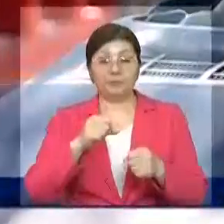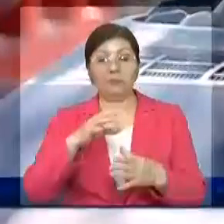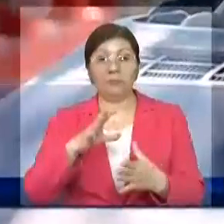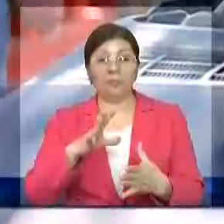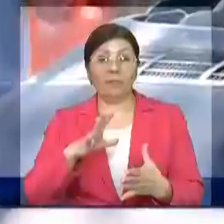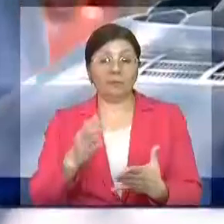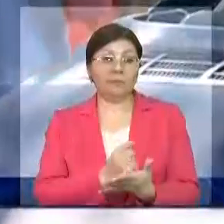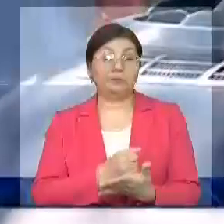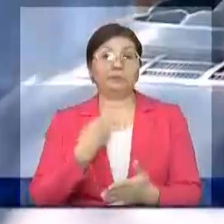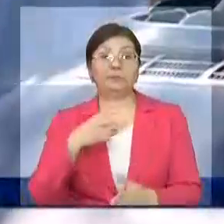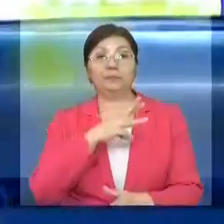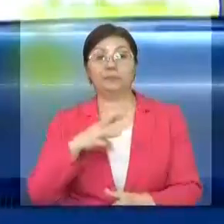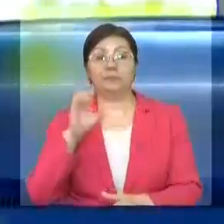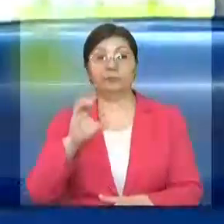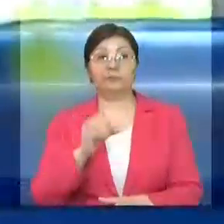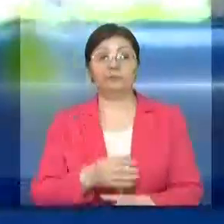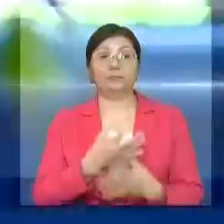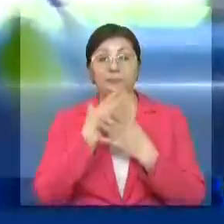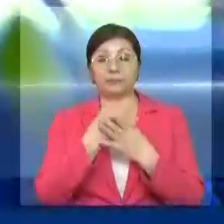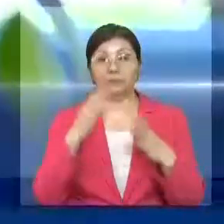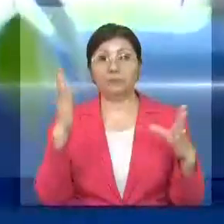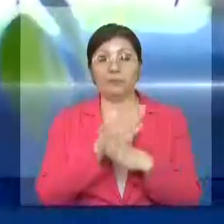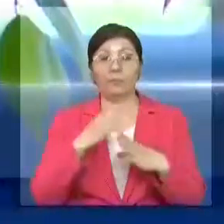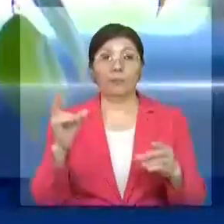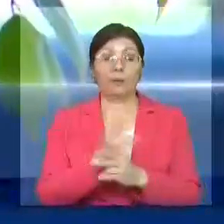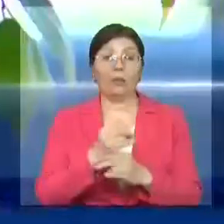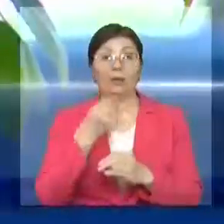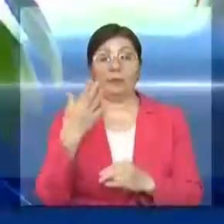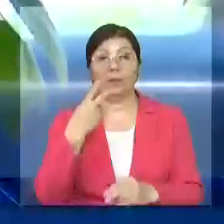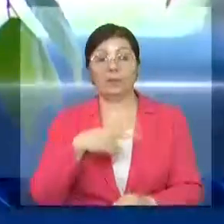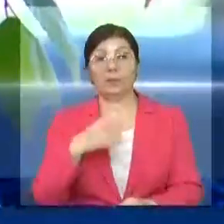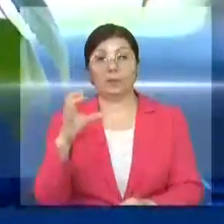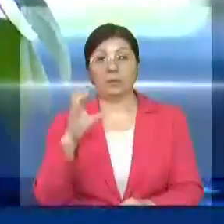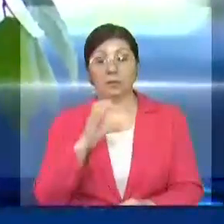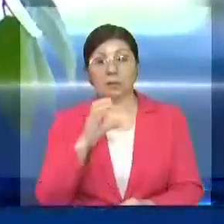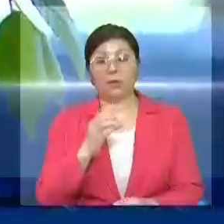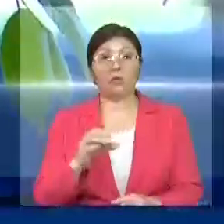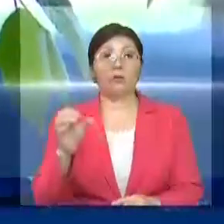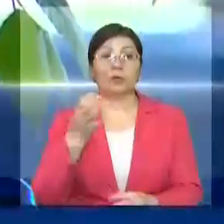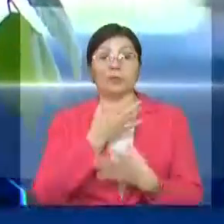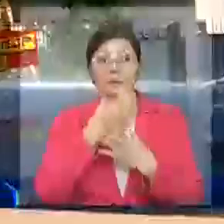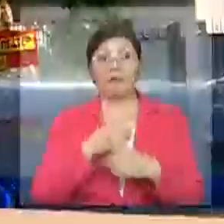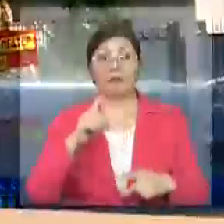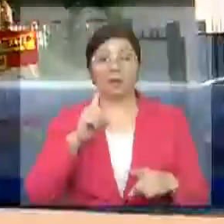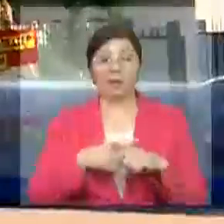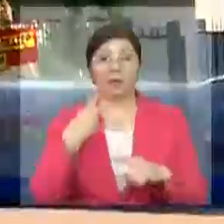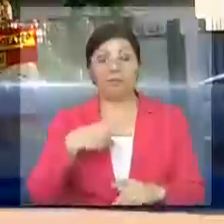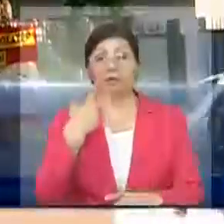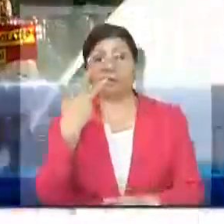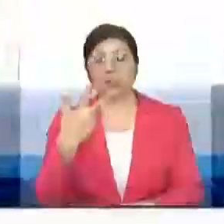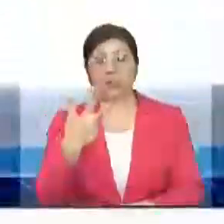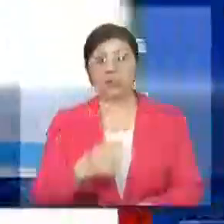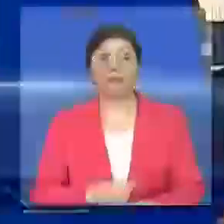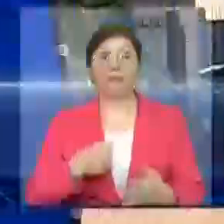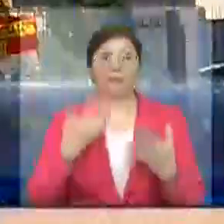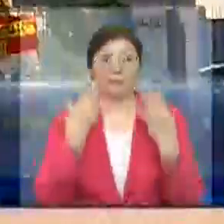достигать 20 метров в секунду. Температура воздуха ночью 15-20 градусов тепла, на юге плюс 23, днем до 30